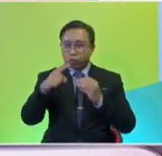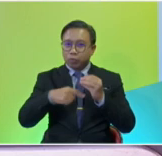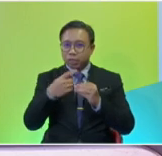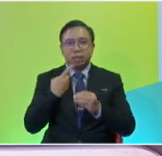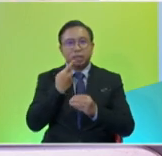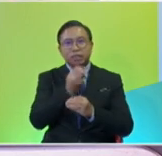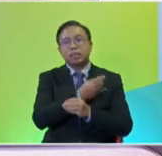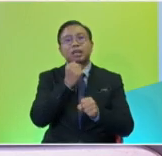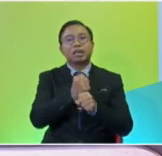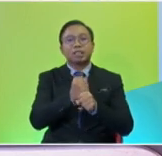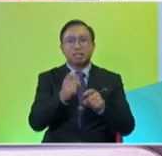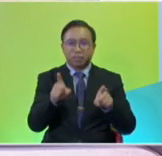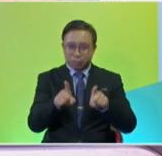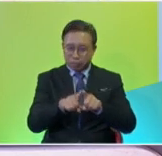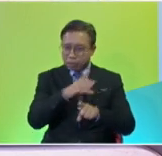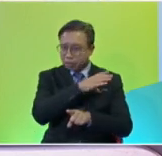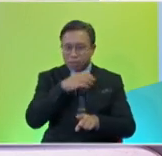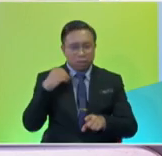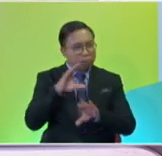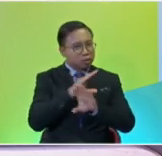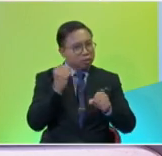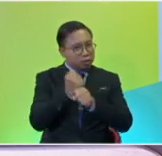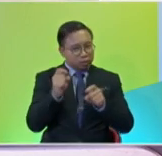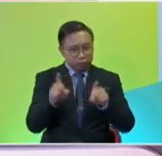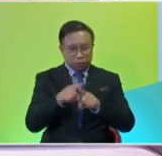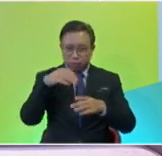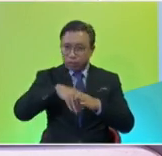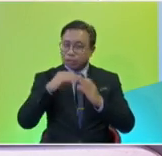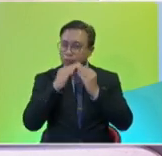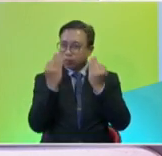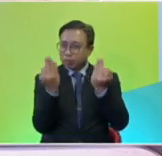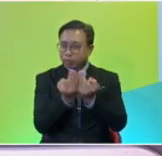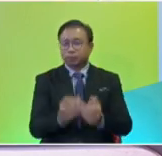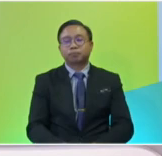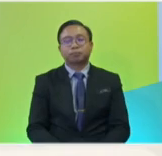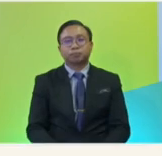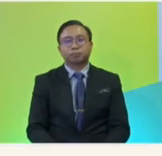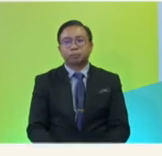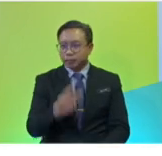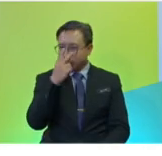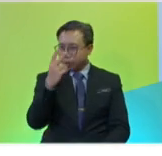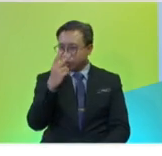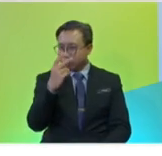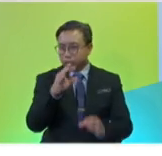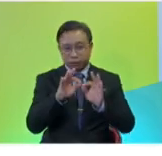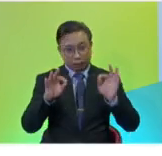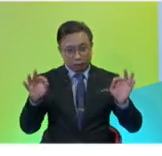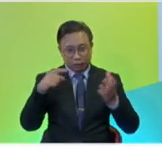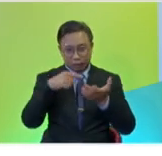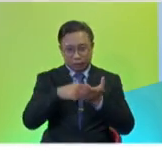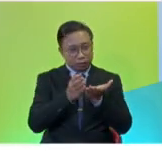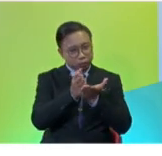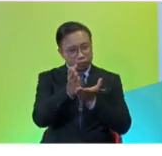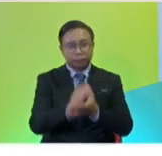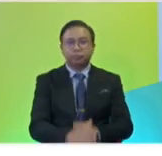bekerja sama dan tidak bekerjasama dalam keluarga Jadi mereka tengok pernyataan-pernyataan seterusnya